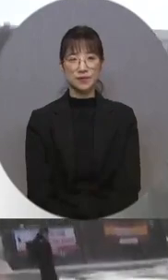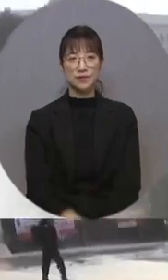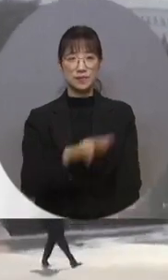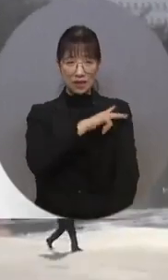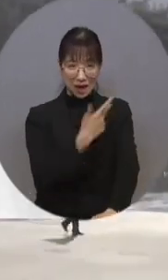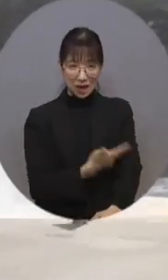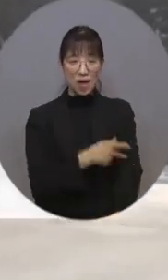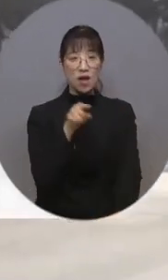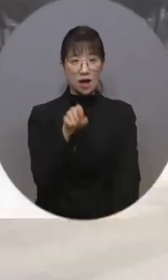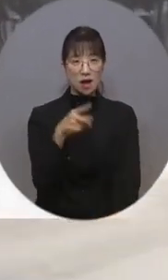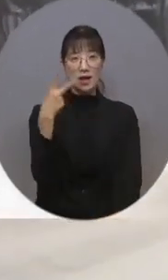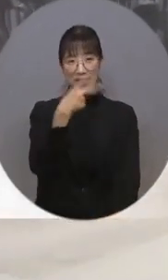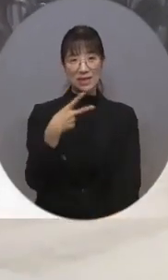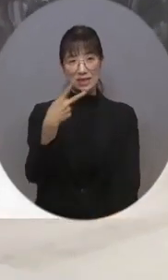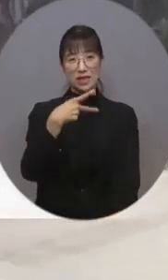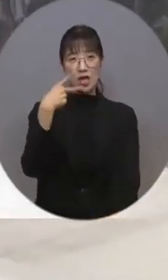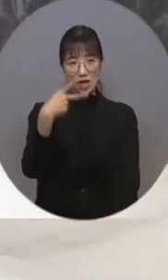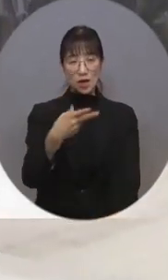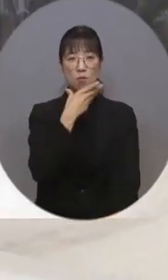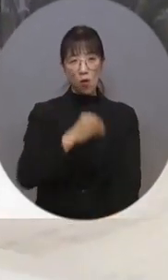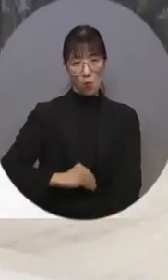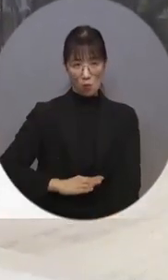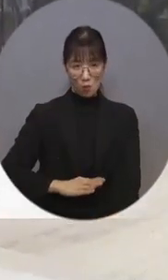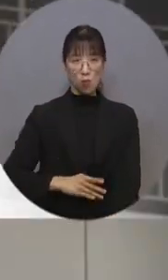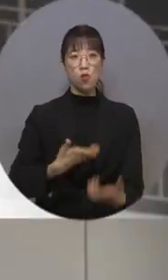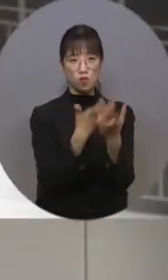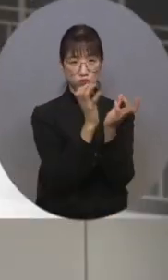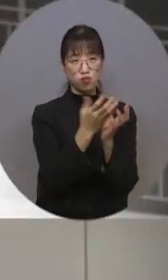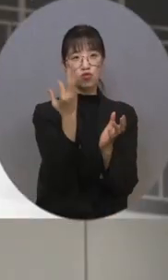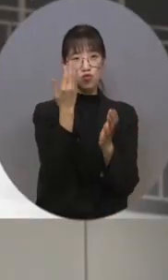자격제도는 지난 2002년 보건복지부로부터 공인을 받아